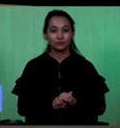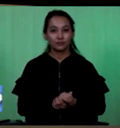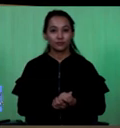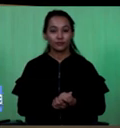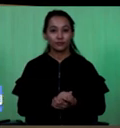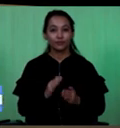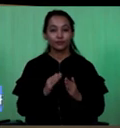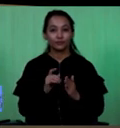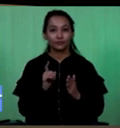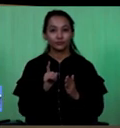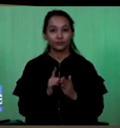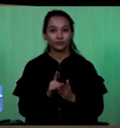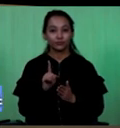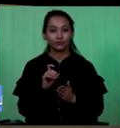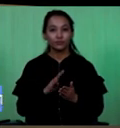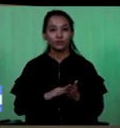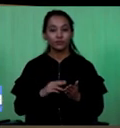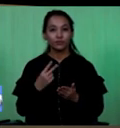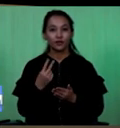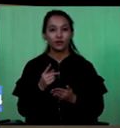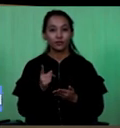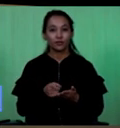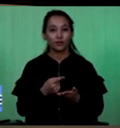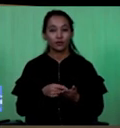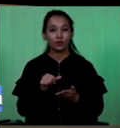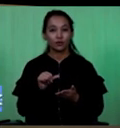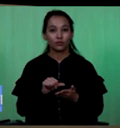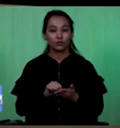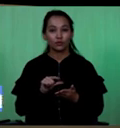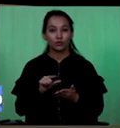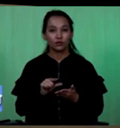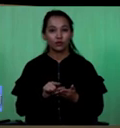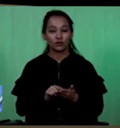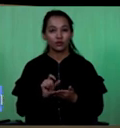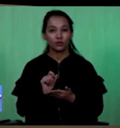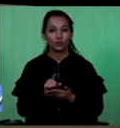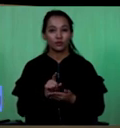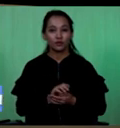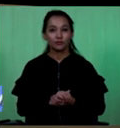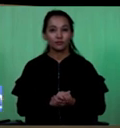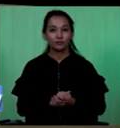Mustaqil topshiriqlar 192-betdagi 6 va 7 topshiriqlar.